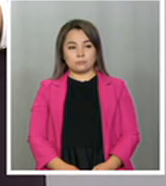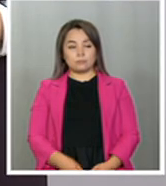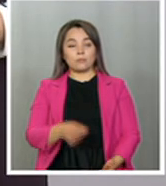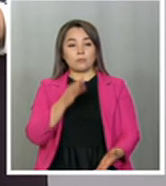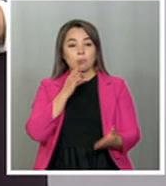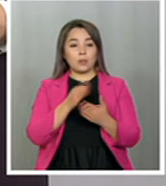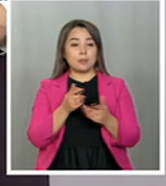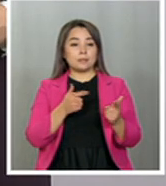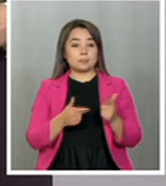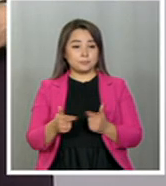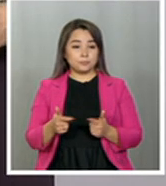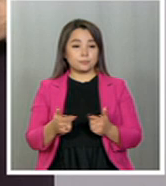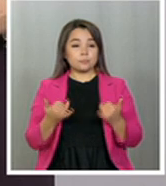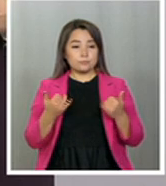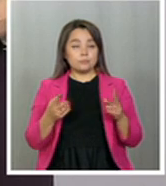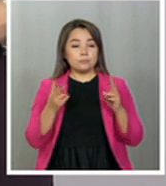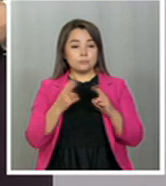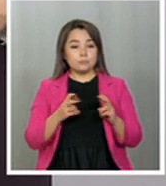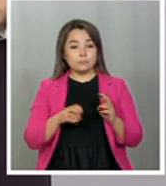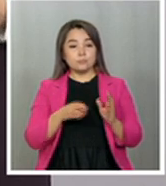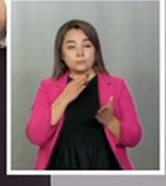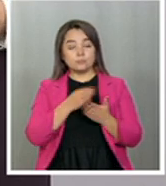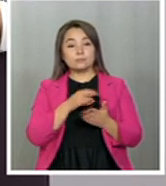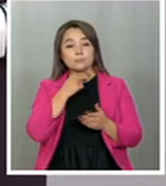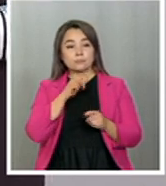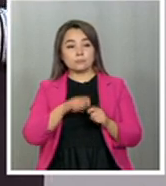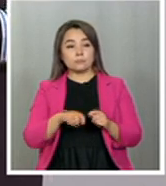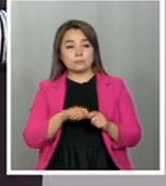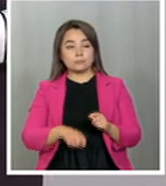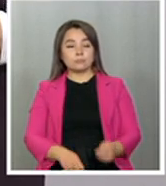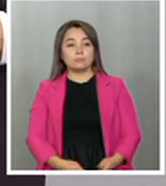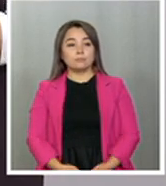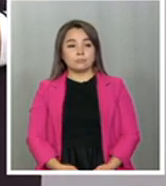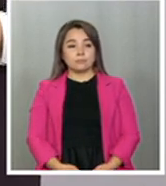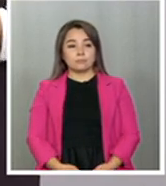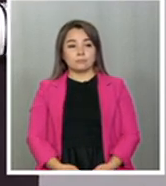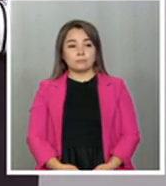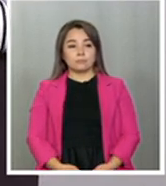Жауаптарыңыз дайын ба? Ендеше, біздегі нұсқаға назар аударыңыздар.